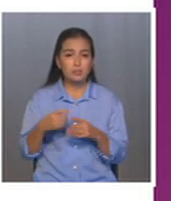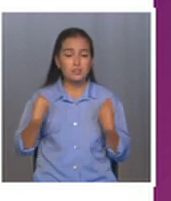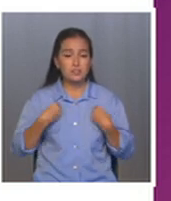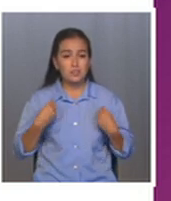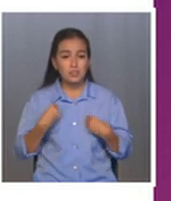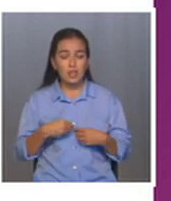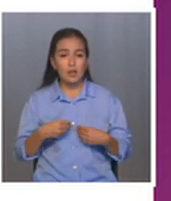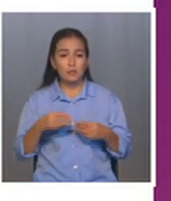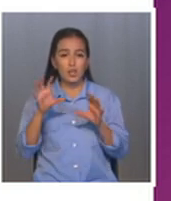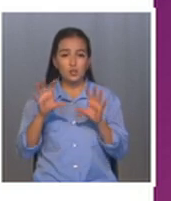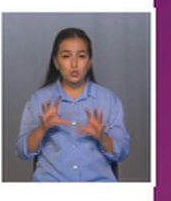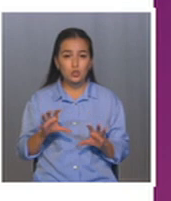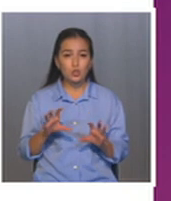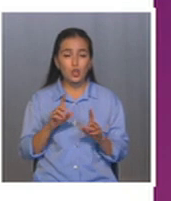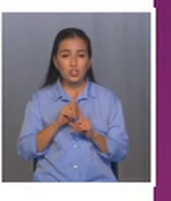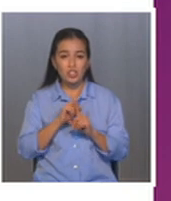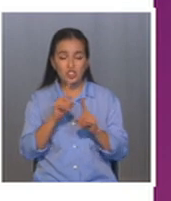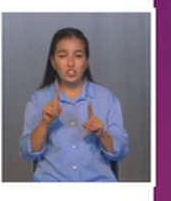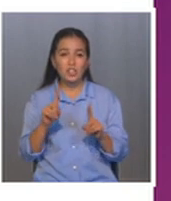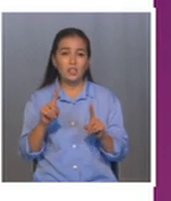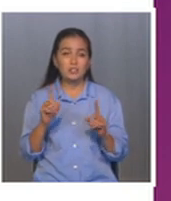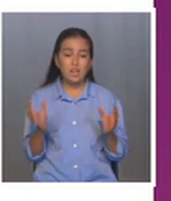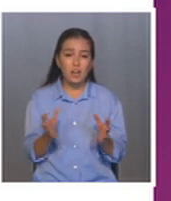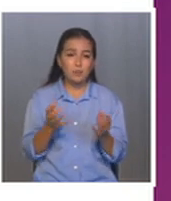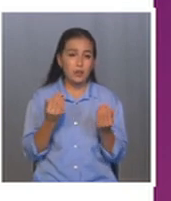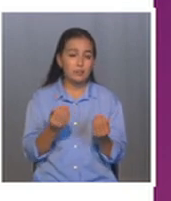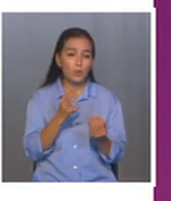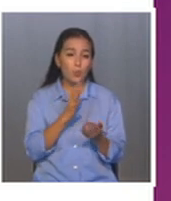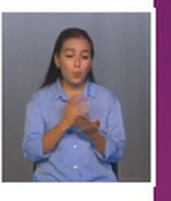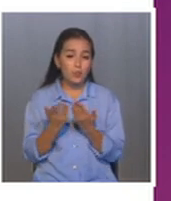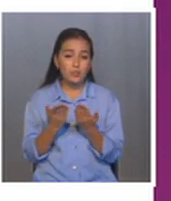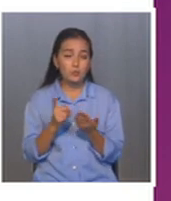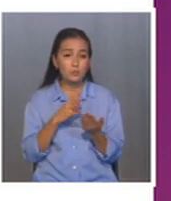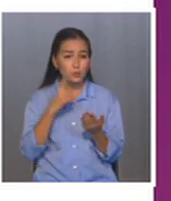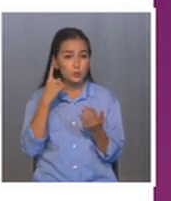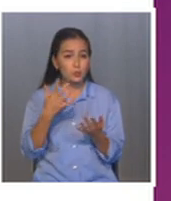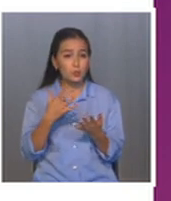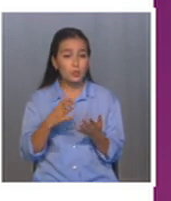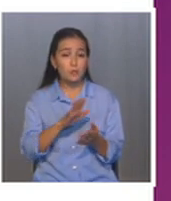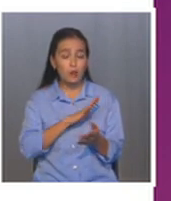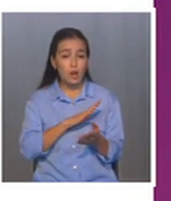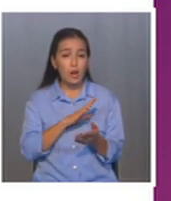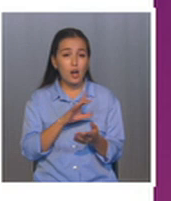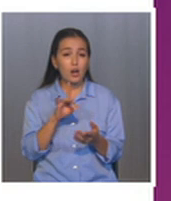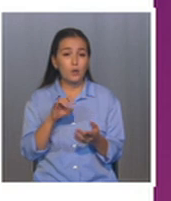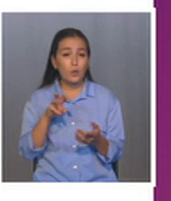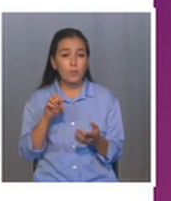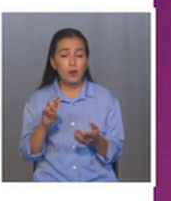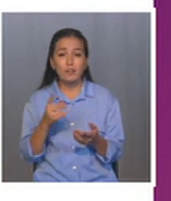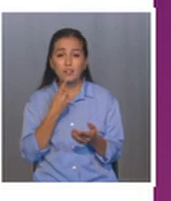дәстүр үлгілерінің ерекшелігін сақтап, қазіргі оқырманға түсінікті болу үшін роман тілінің